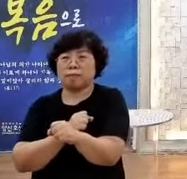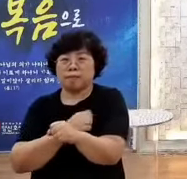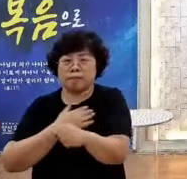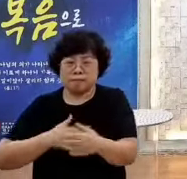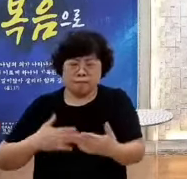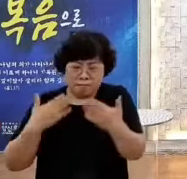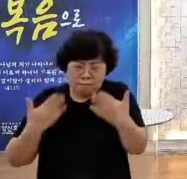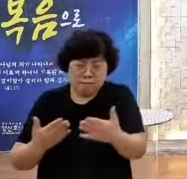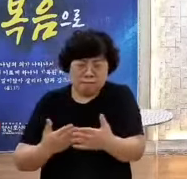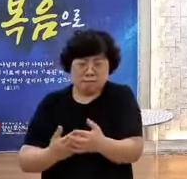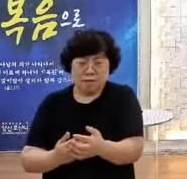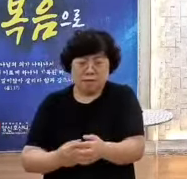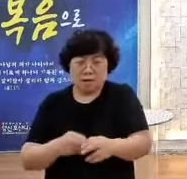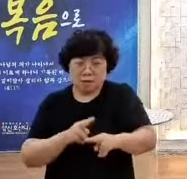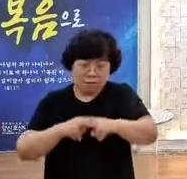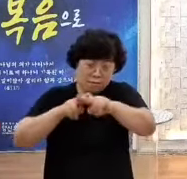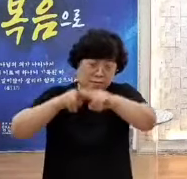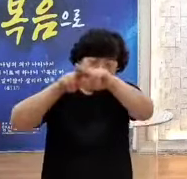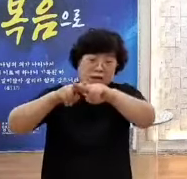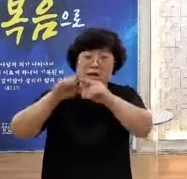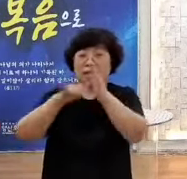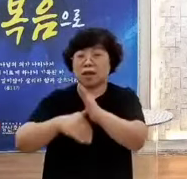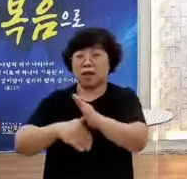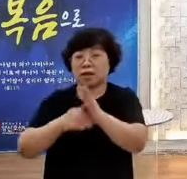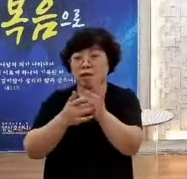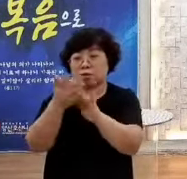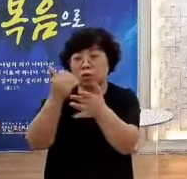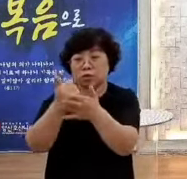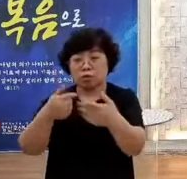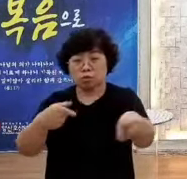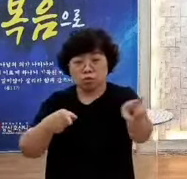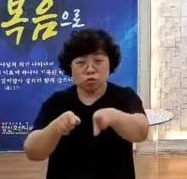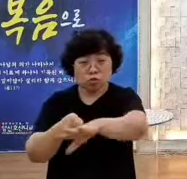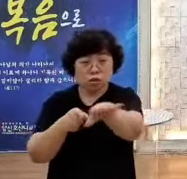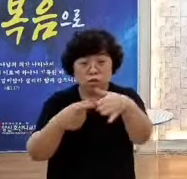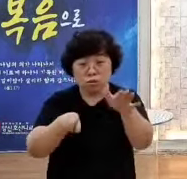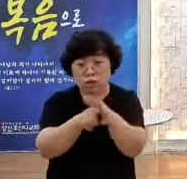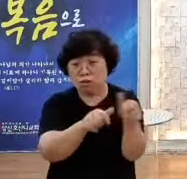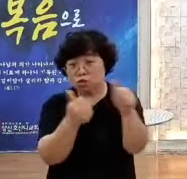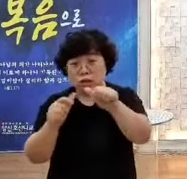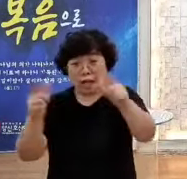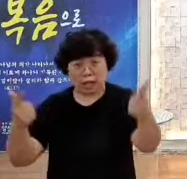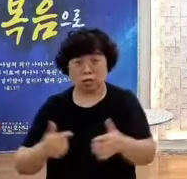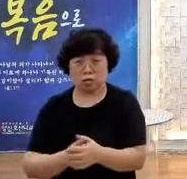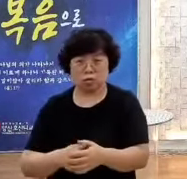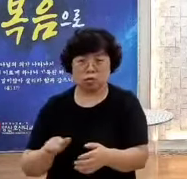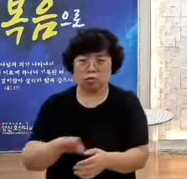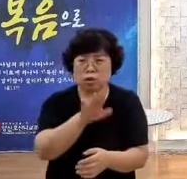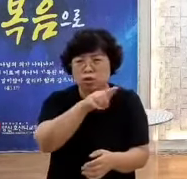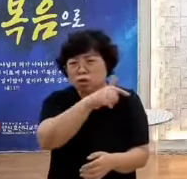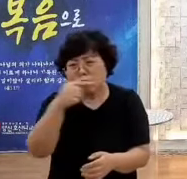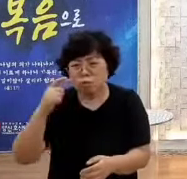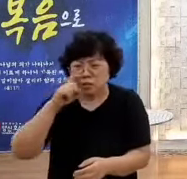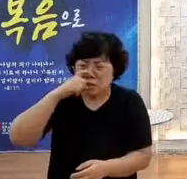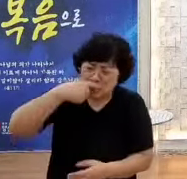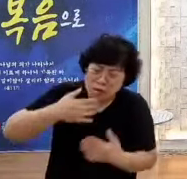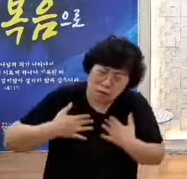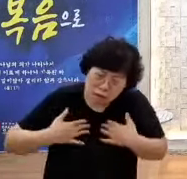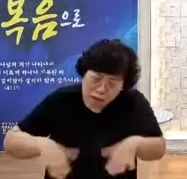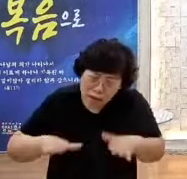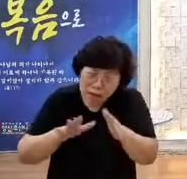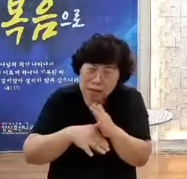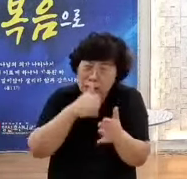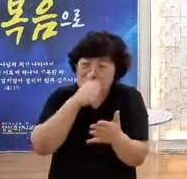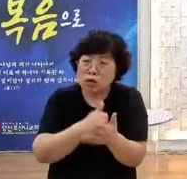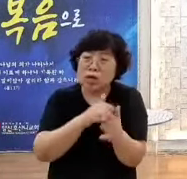하고, 직분도 있고, 이때가 아니고, 우리가 너무너무 더럽고, 우리가 너무너무 연약하고,